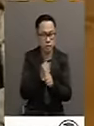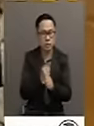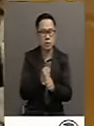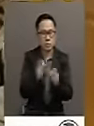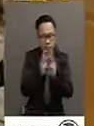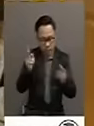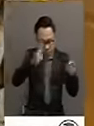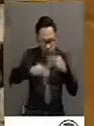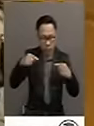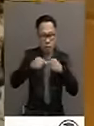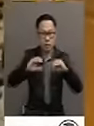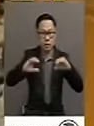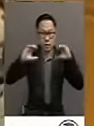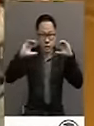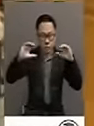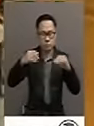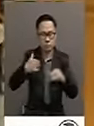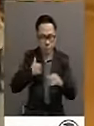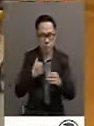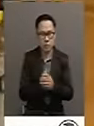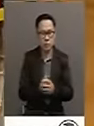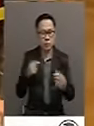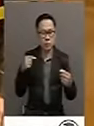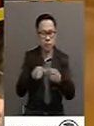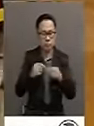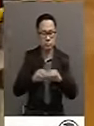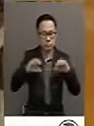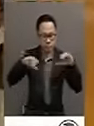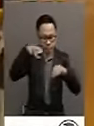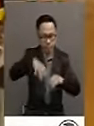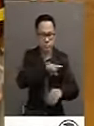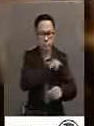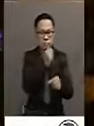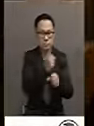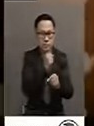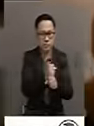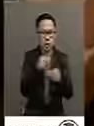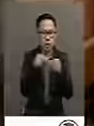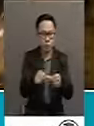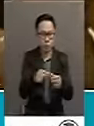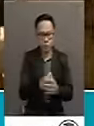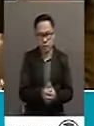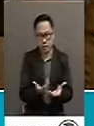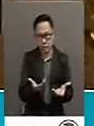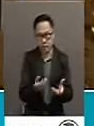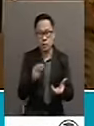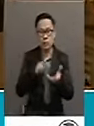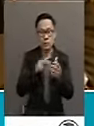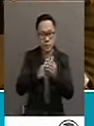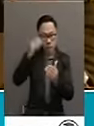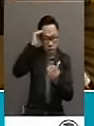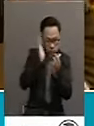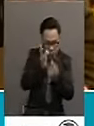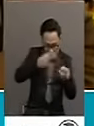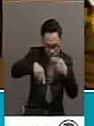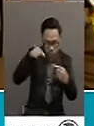การกำกับดูแลควบคุมหรือตรวจสอบจากหน่วยงานของรัฐที่เจ้าหน้าที่รัฐนั้นสังกัดอยู่เอาคราวนี้แหละ ครับ ก็ค